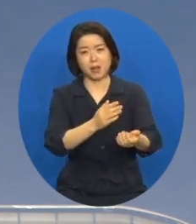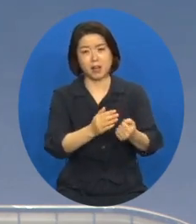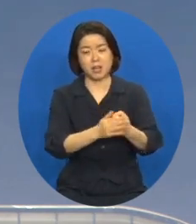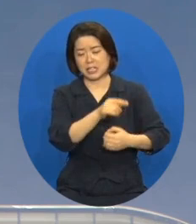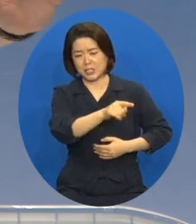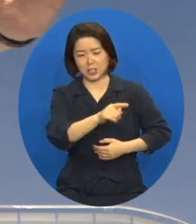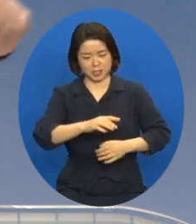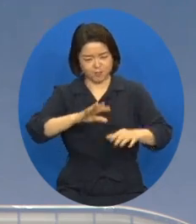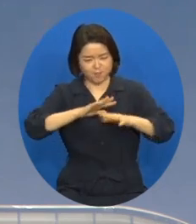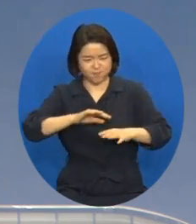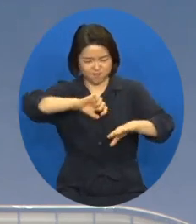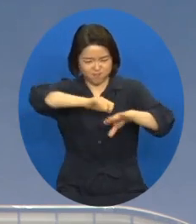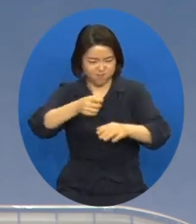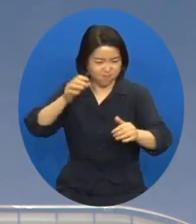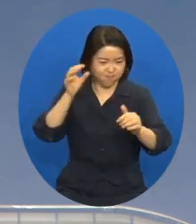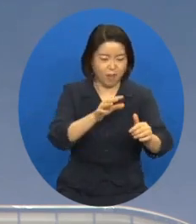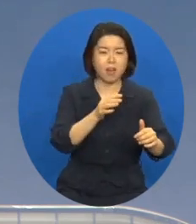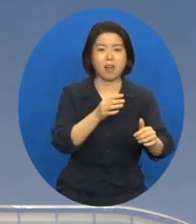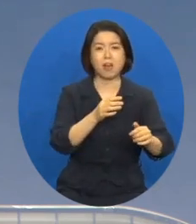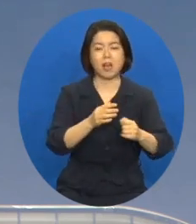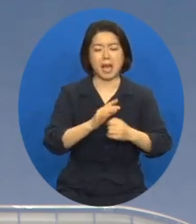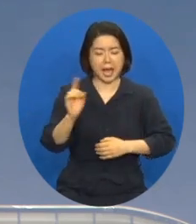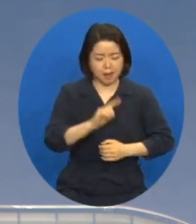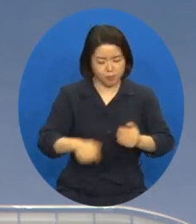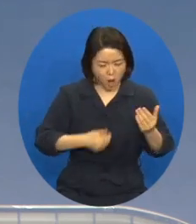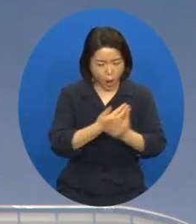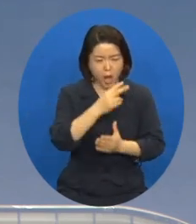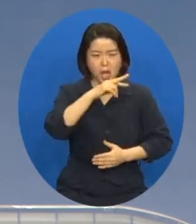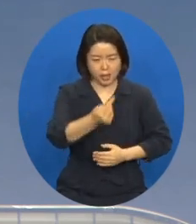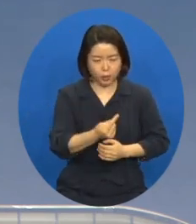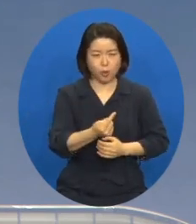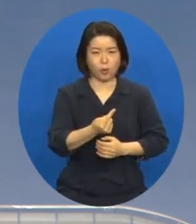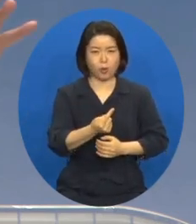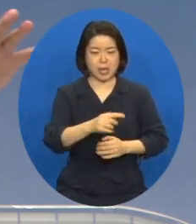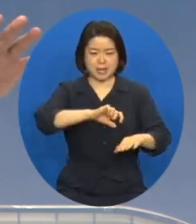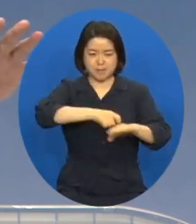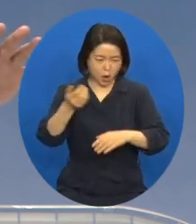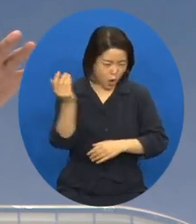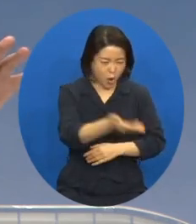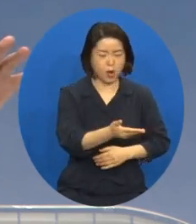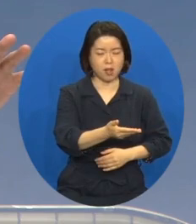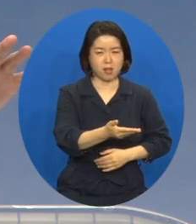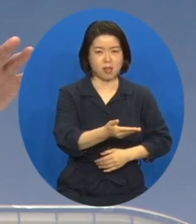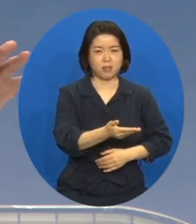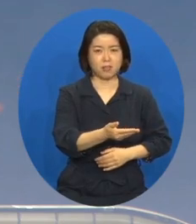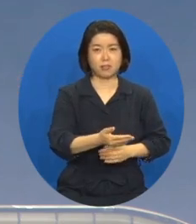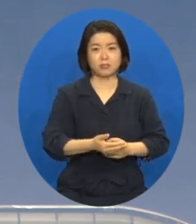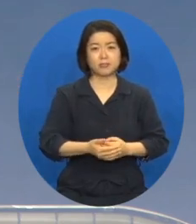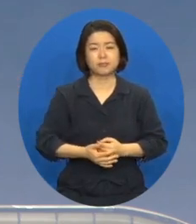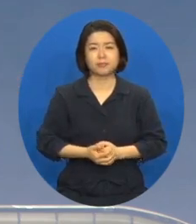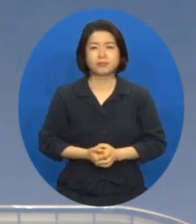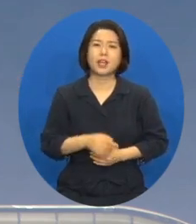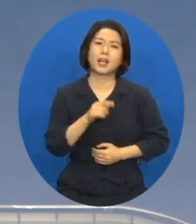니느웨는 무섭게 벌하셔야지. 아무리 회개해도 하나님이 무섭게 벌하셔야지. 이게 얼마나 기가